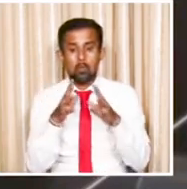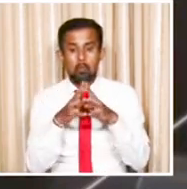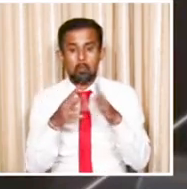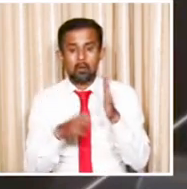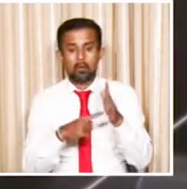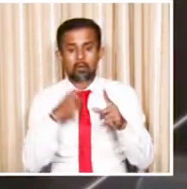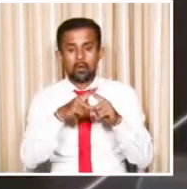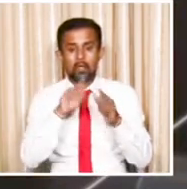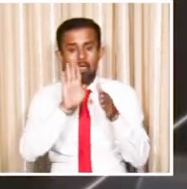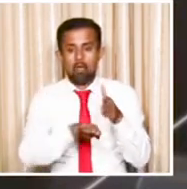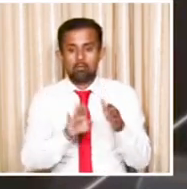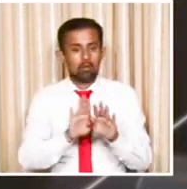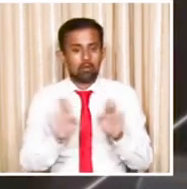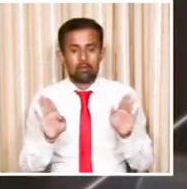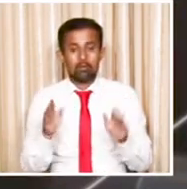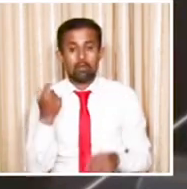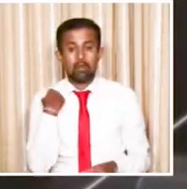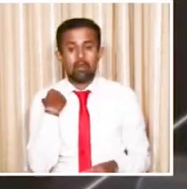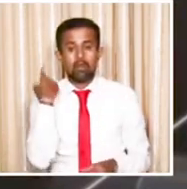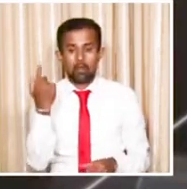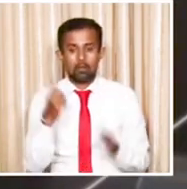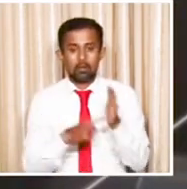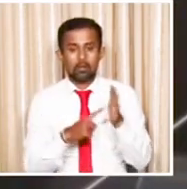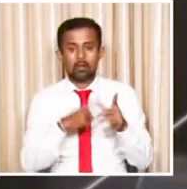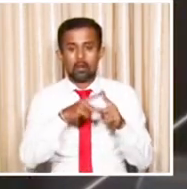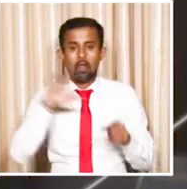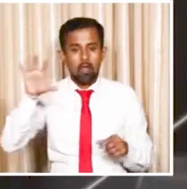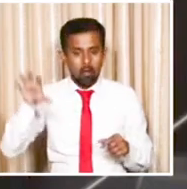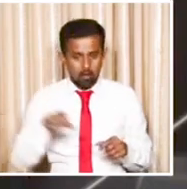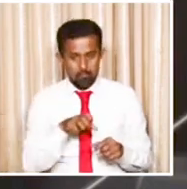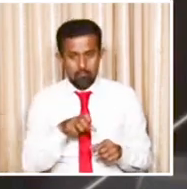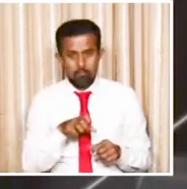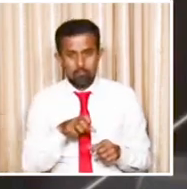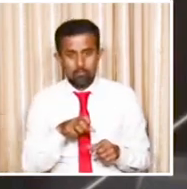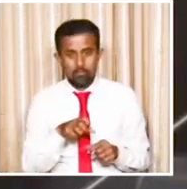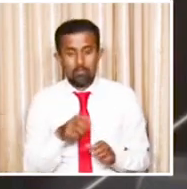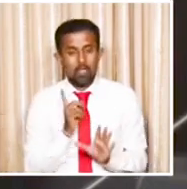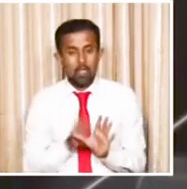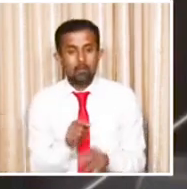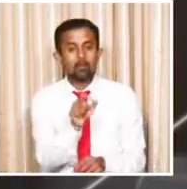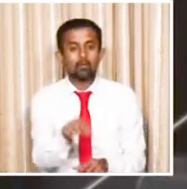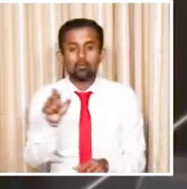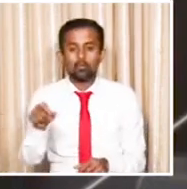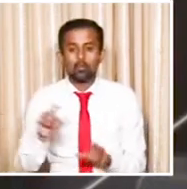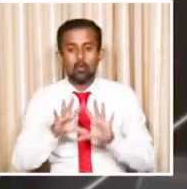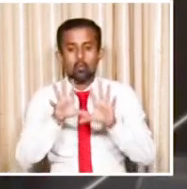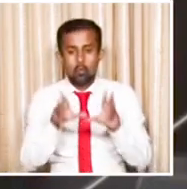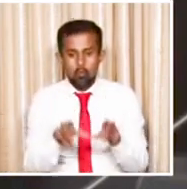බදු කපා හරින්නවත් නෙවෙයි. සල්ලි තීන අයගෙන් බදු ගන්න. හැබැයි හැම දිනාටම